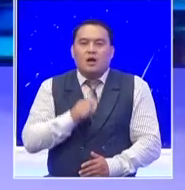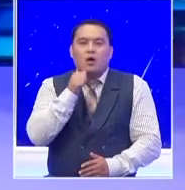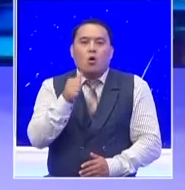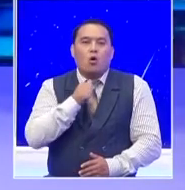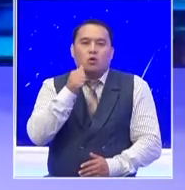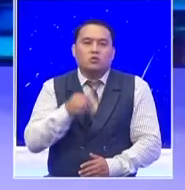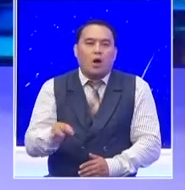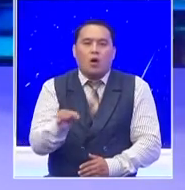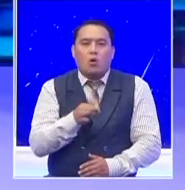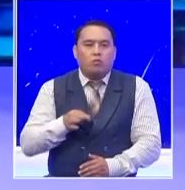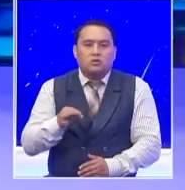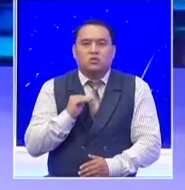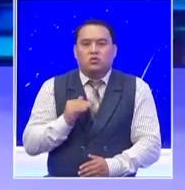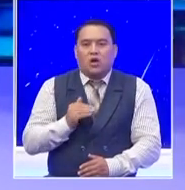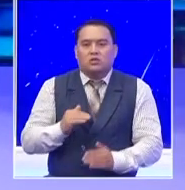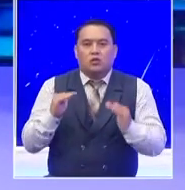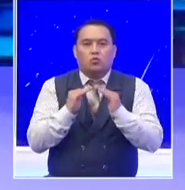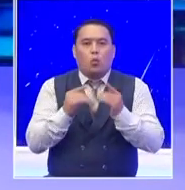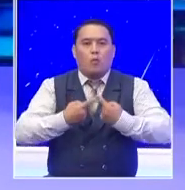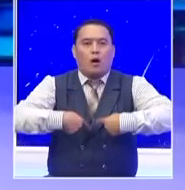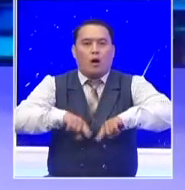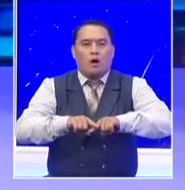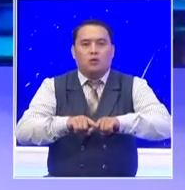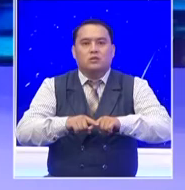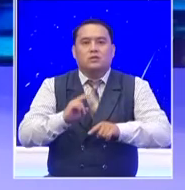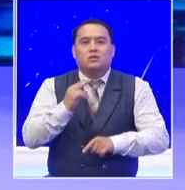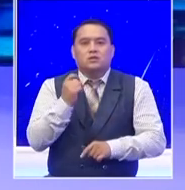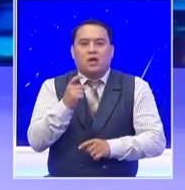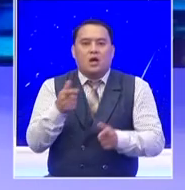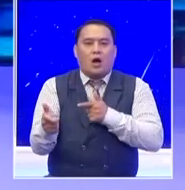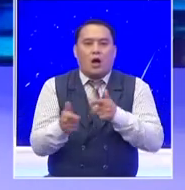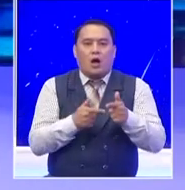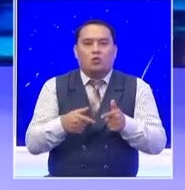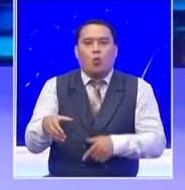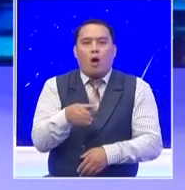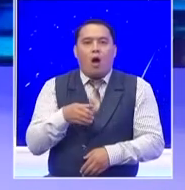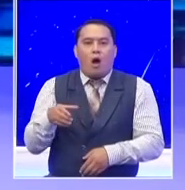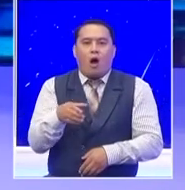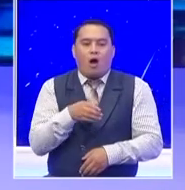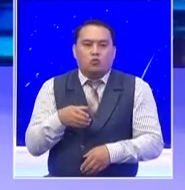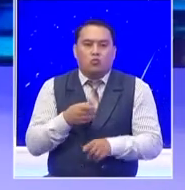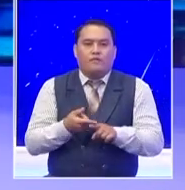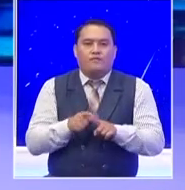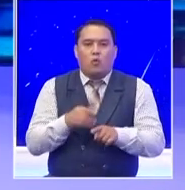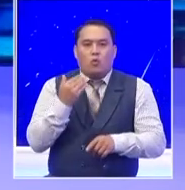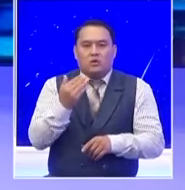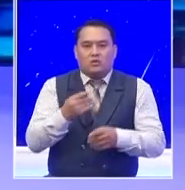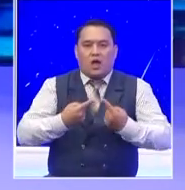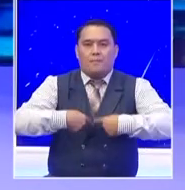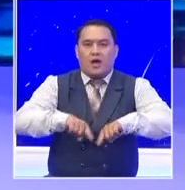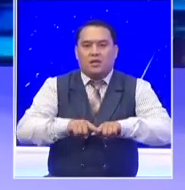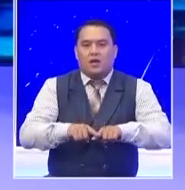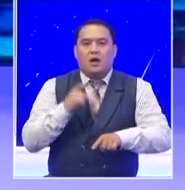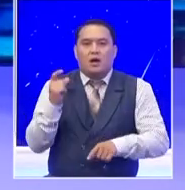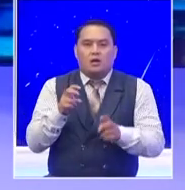Жительница Костанайской области в частном доме организовала подпольный цех по изготовлению алкогольной продукции, сообщает Закон.кз.